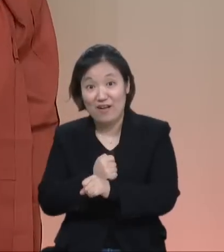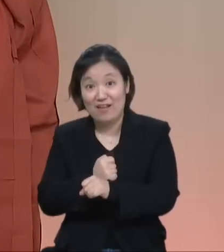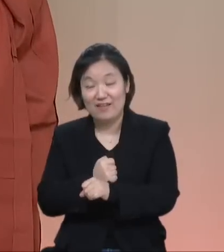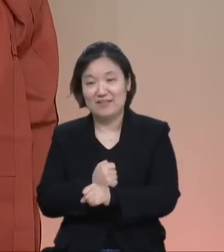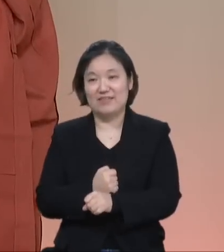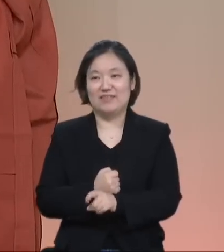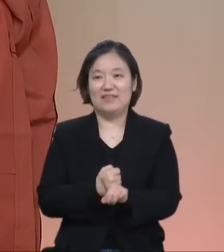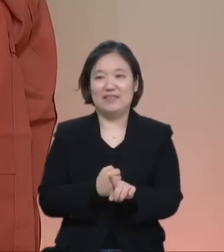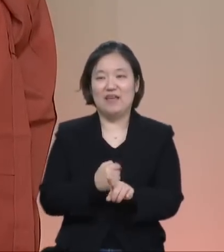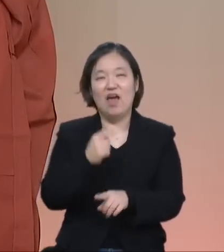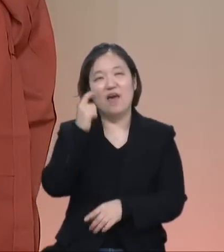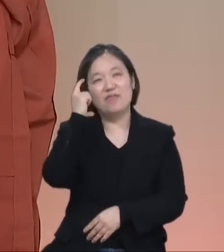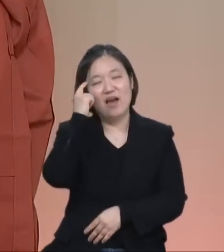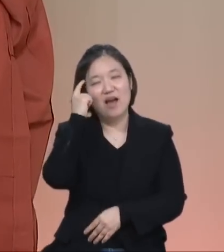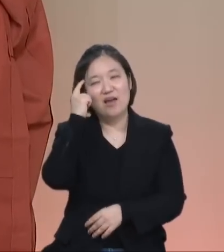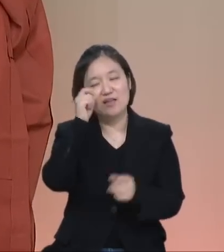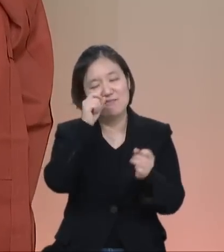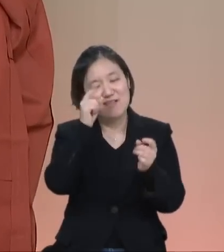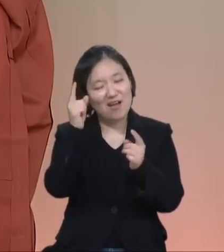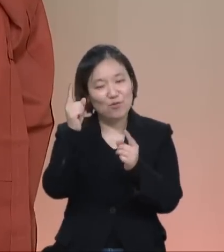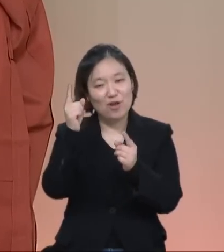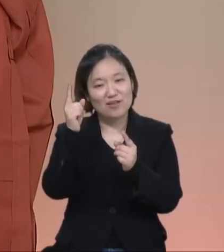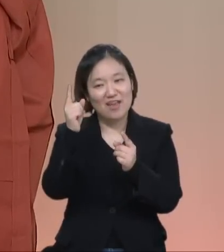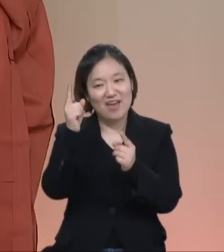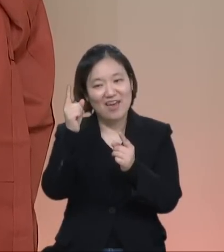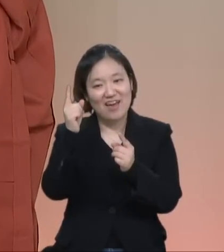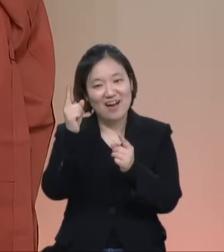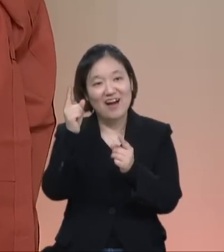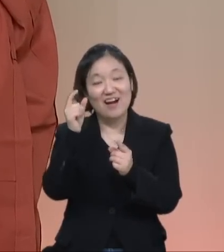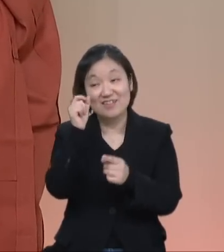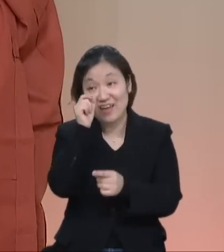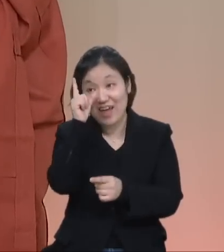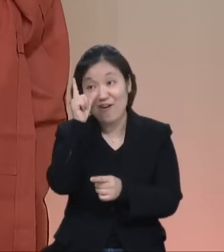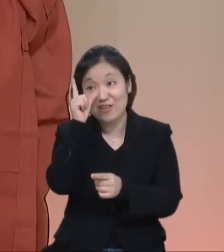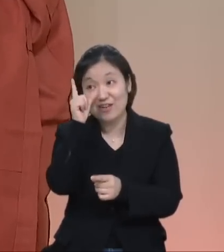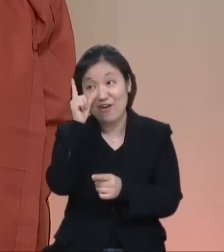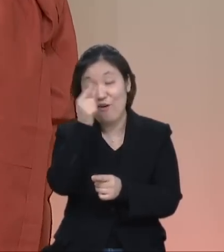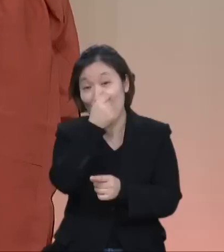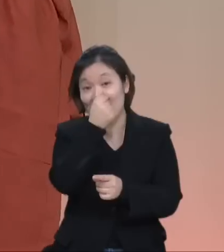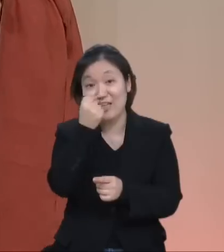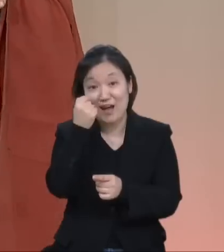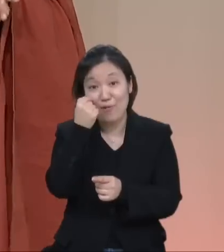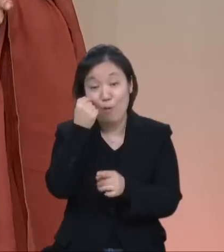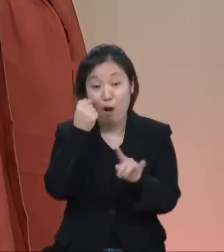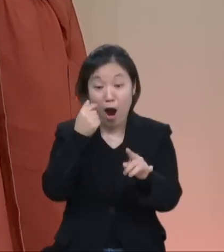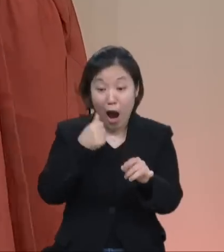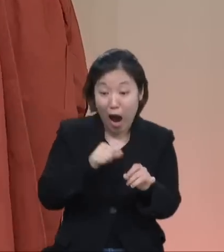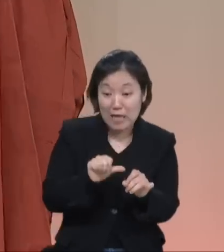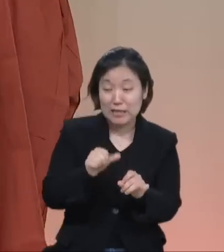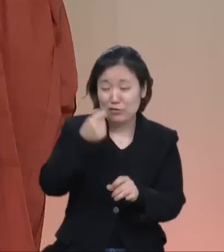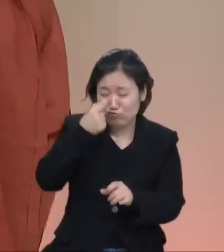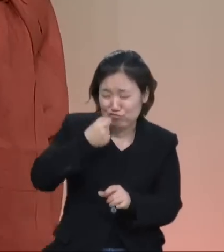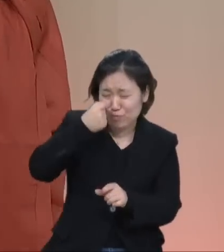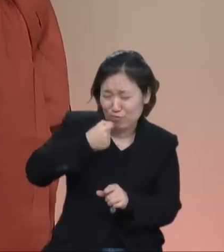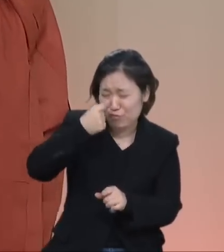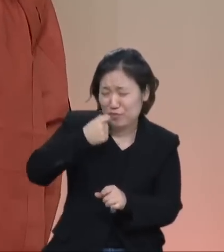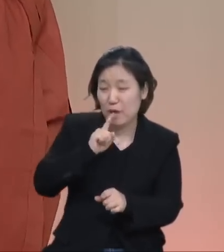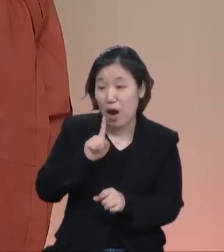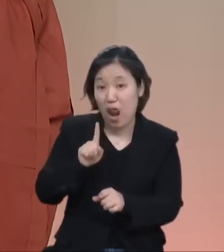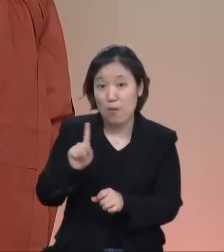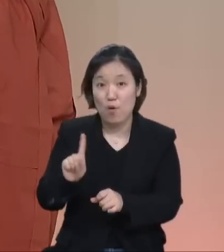이제 의식의 온전하게 이제 의식이 깨어 있는 걸 확인하고 아들이 뭐 울면서 어머니